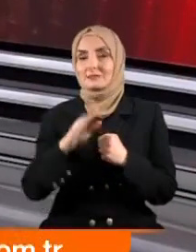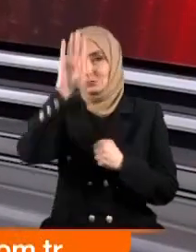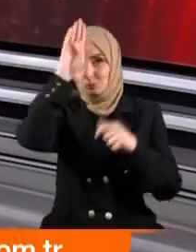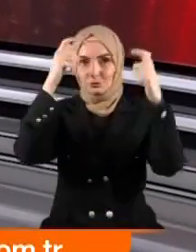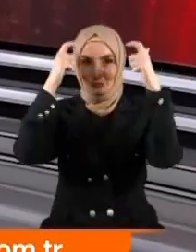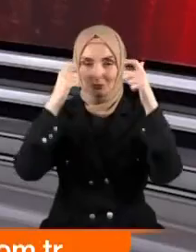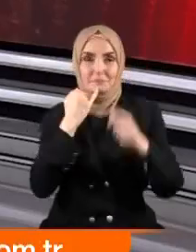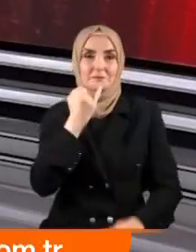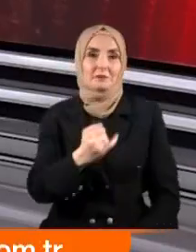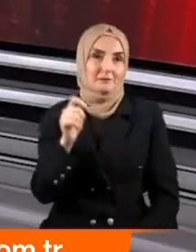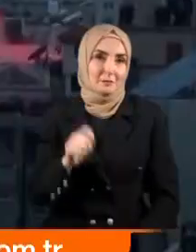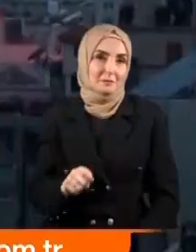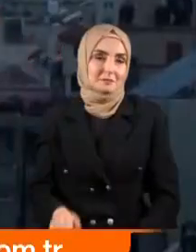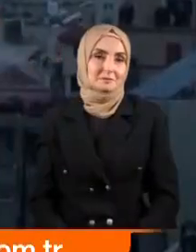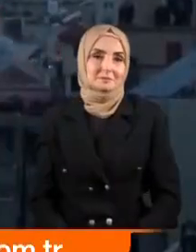etti.